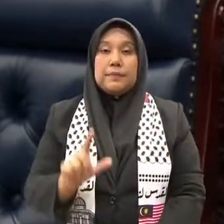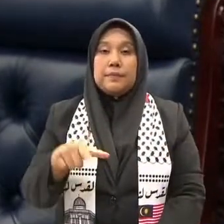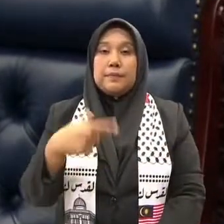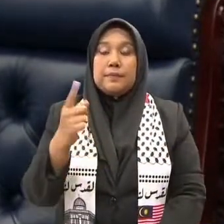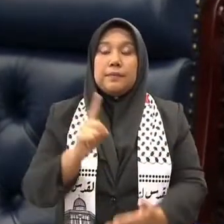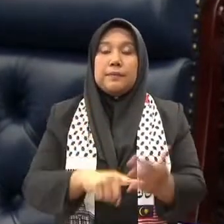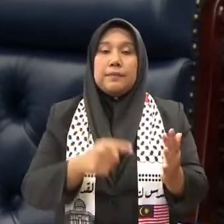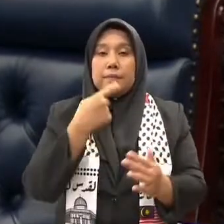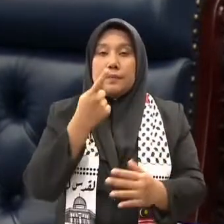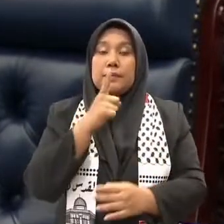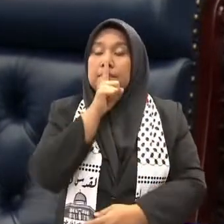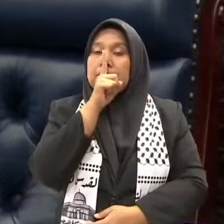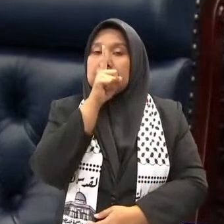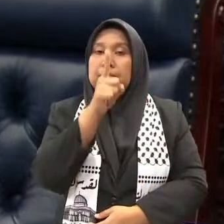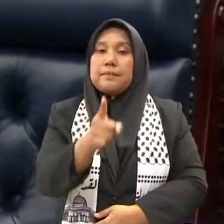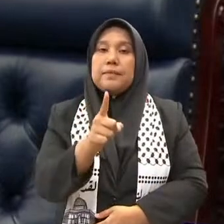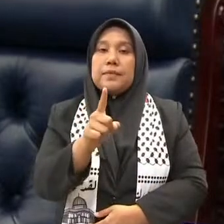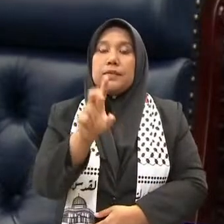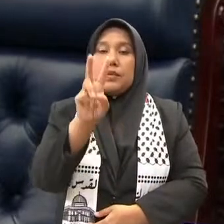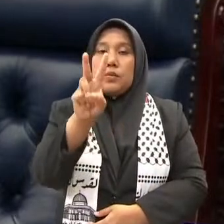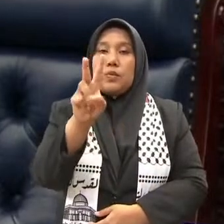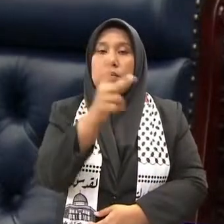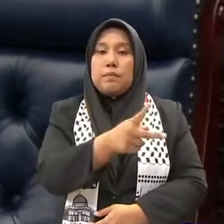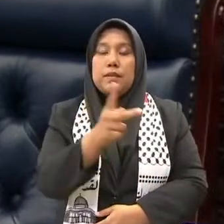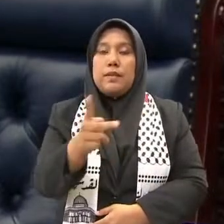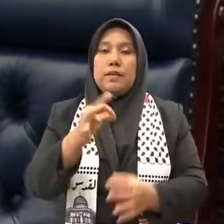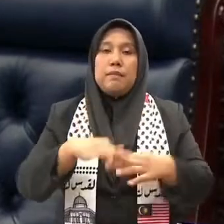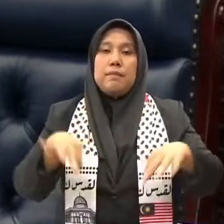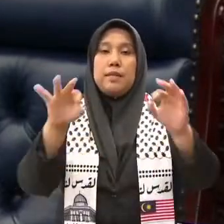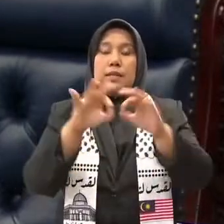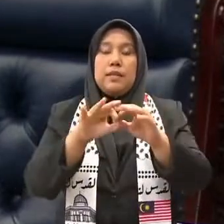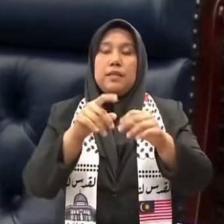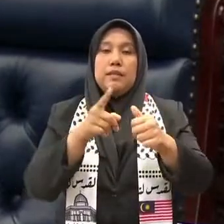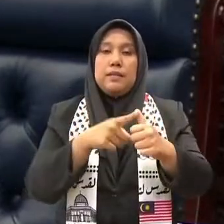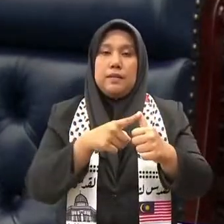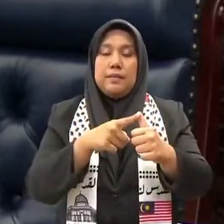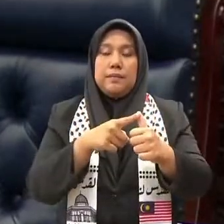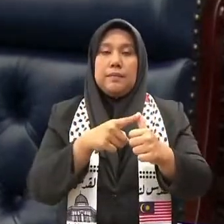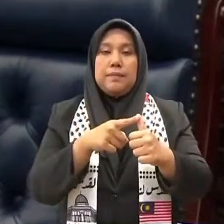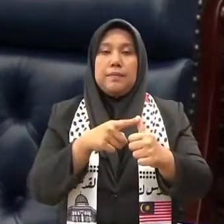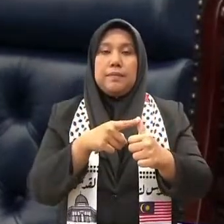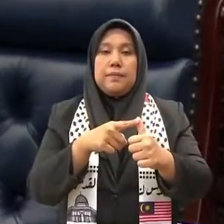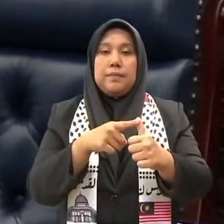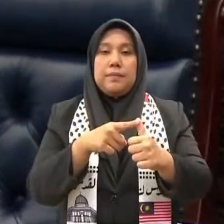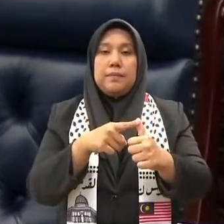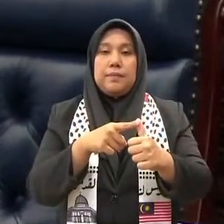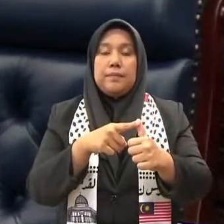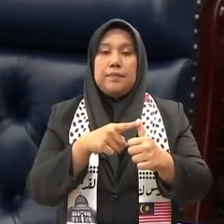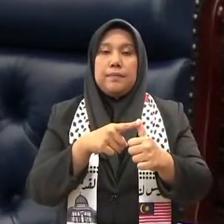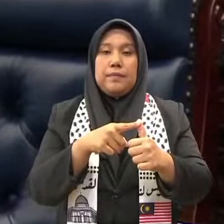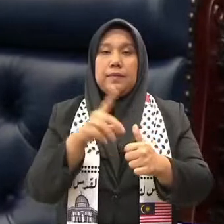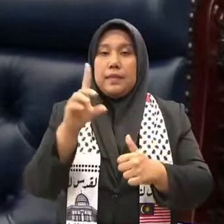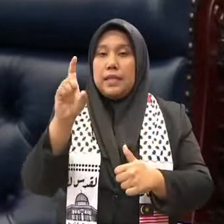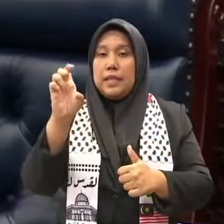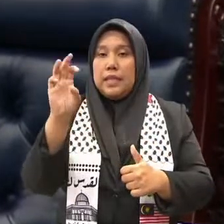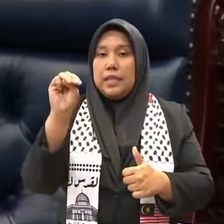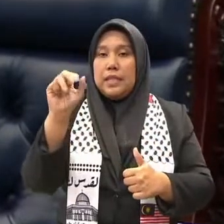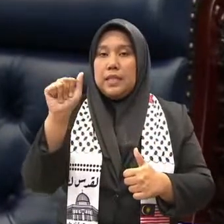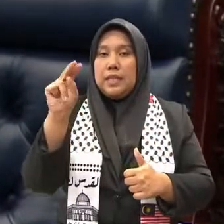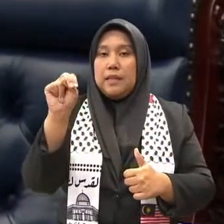untuk meastikan dua perkara yang penting langkah satu iaitu the demand on